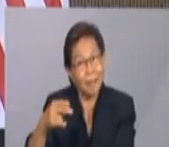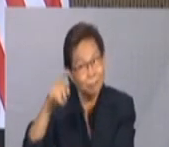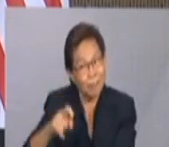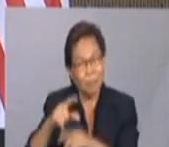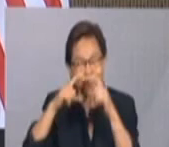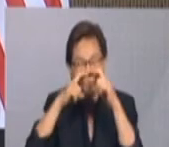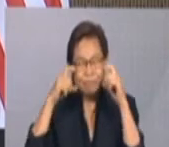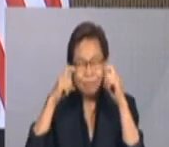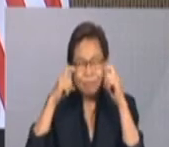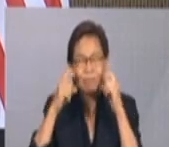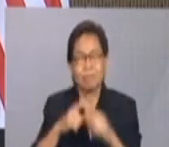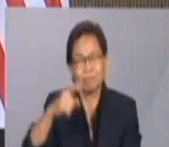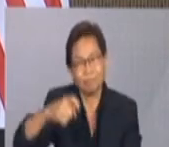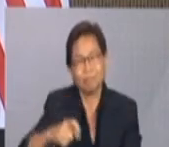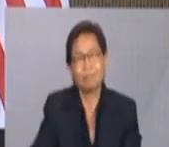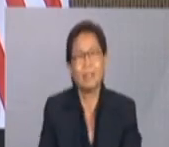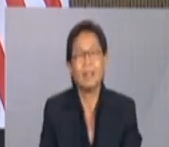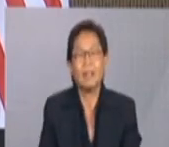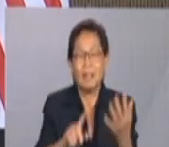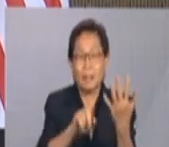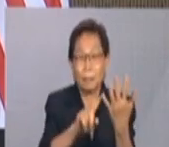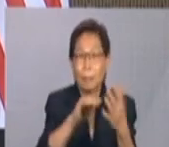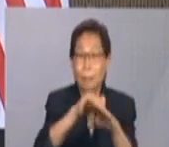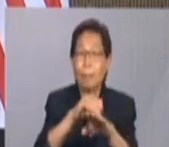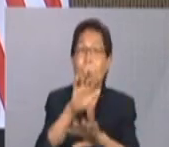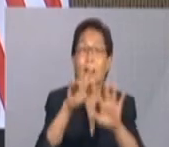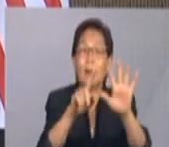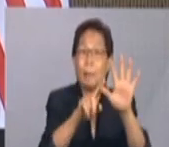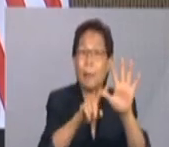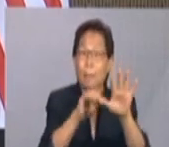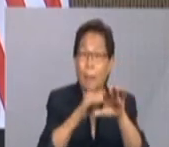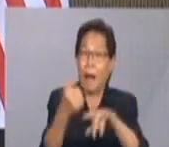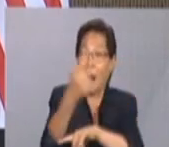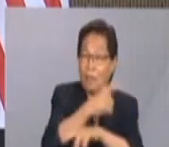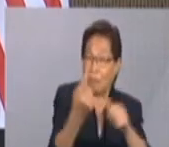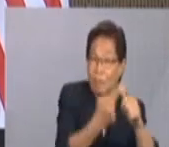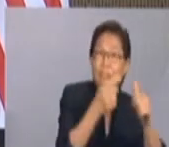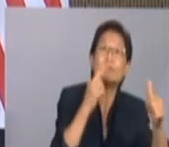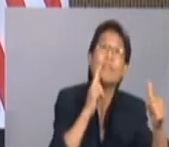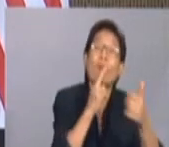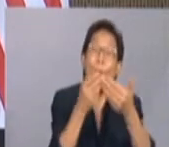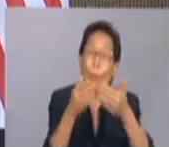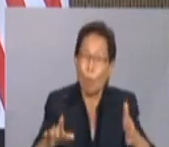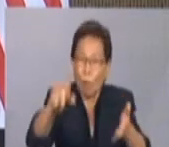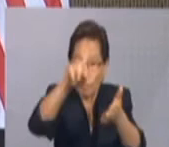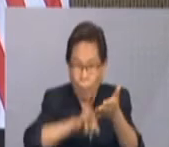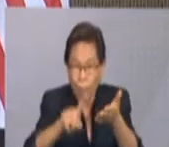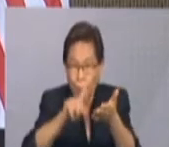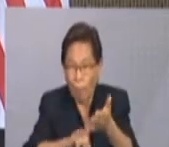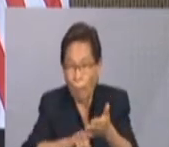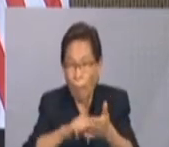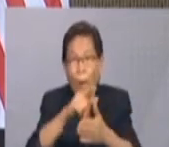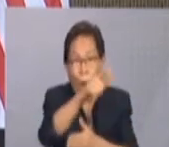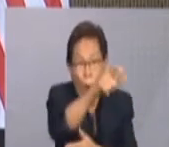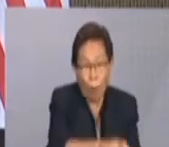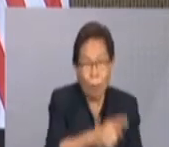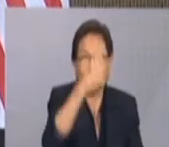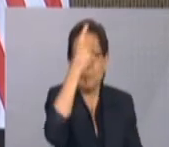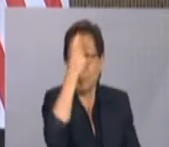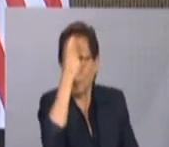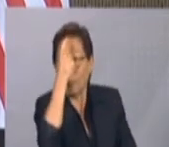tuh terima pada hari pertama restoran di Bekasi boleh-boleh new tracks suhu badan pelanggan